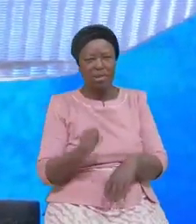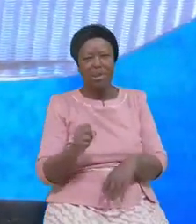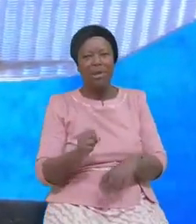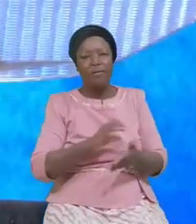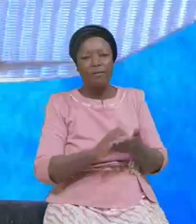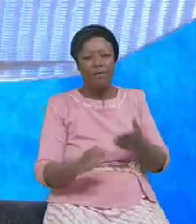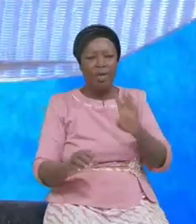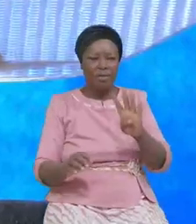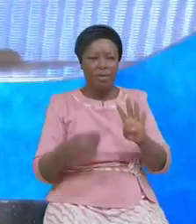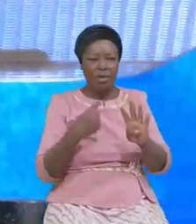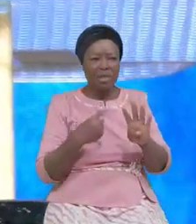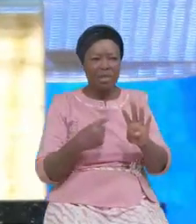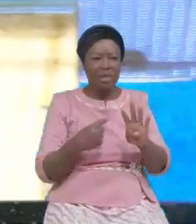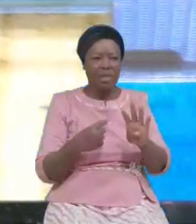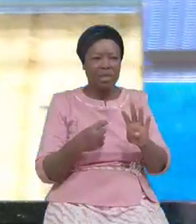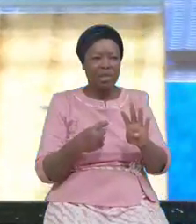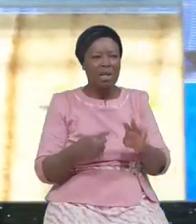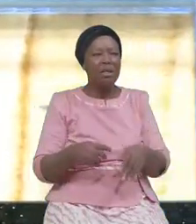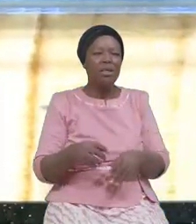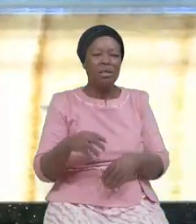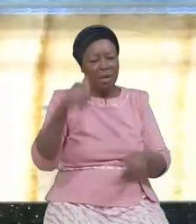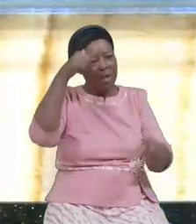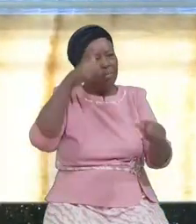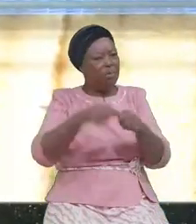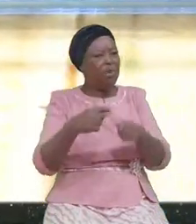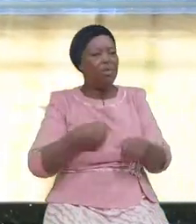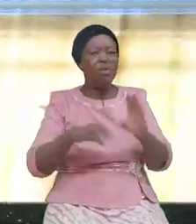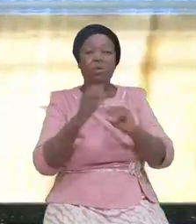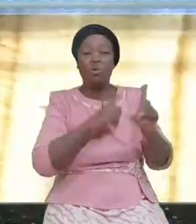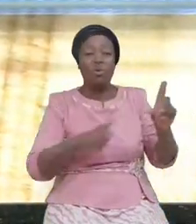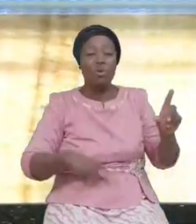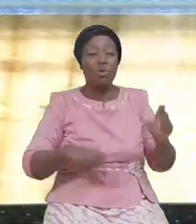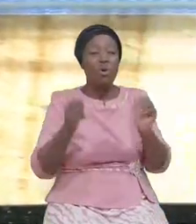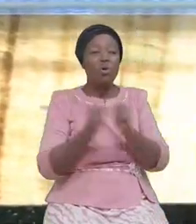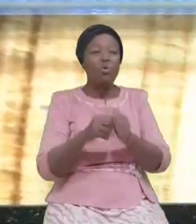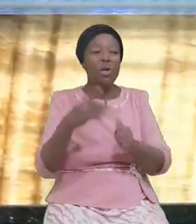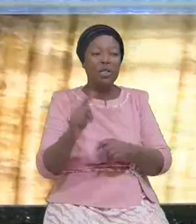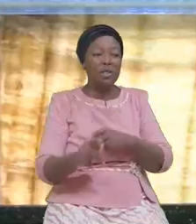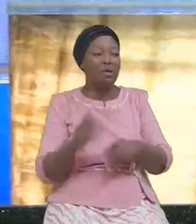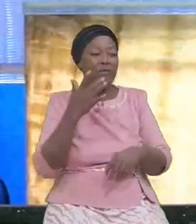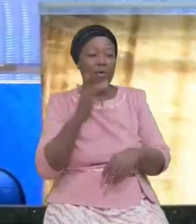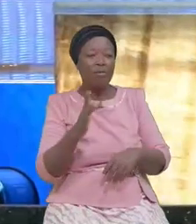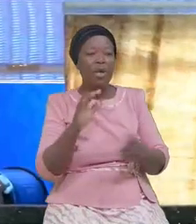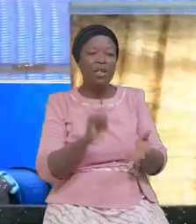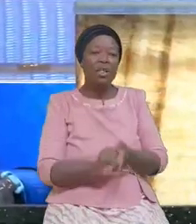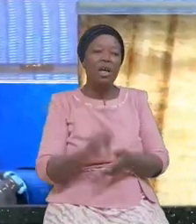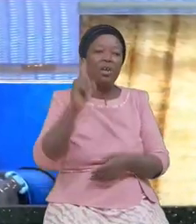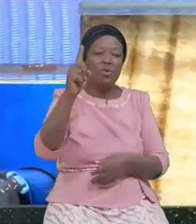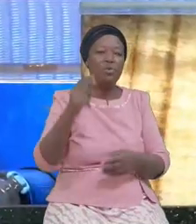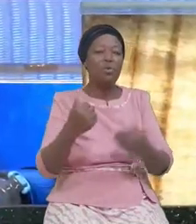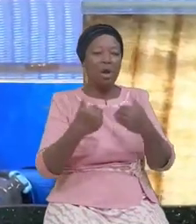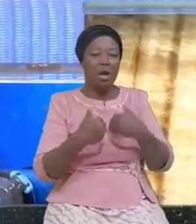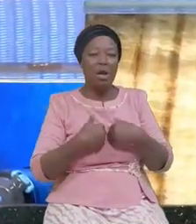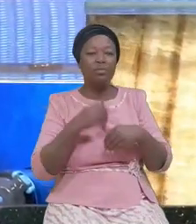il dit, l'Éternel, Éternel, souviens-toi de moi dans ta bienveillance pour ton